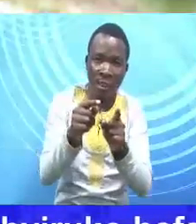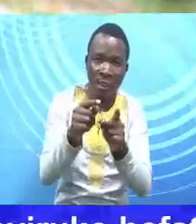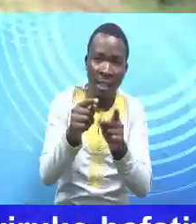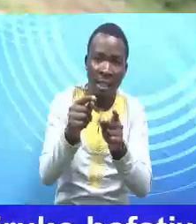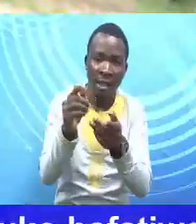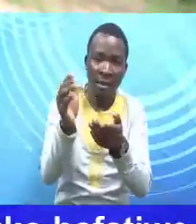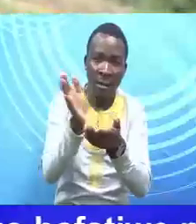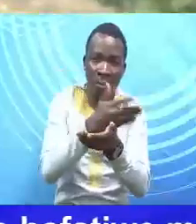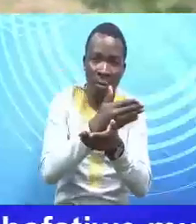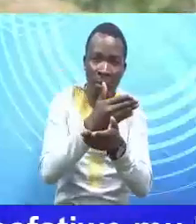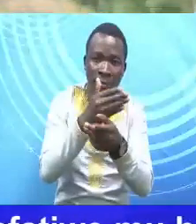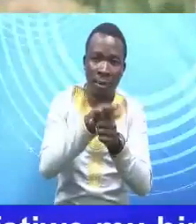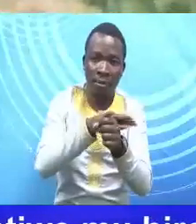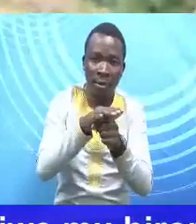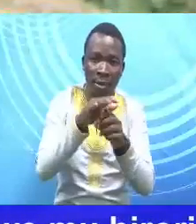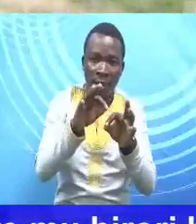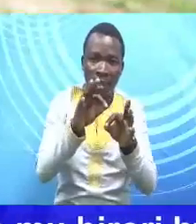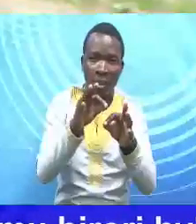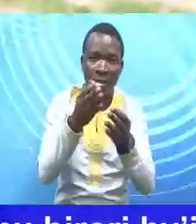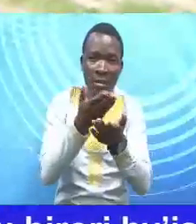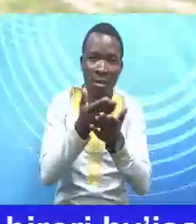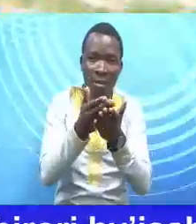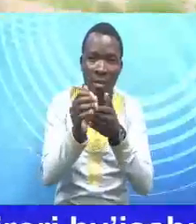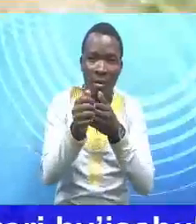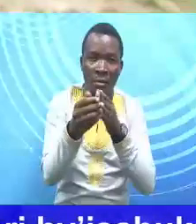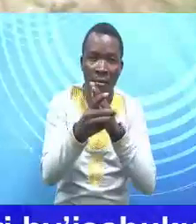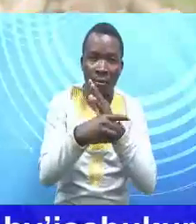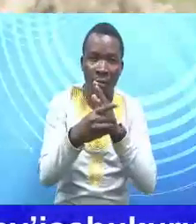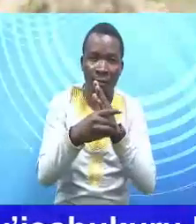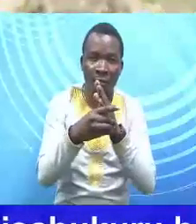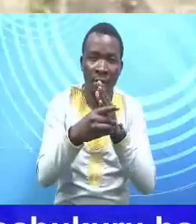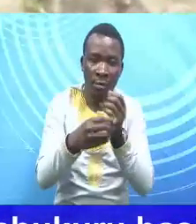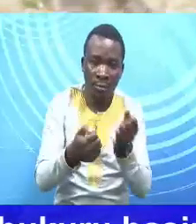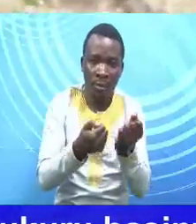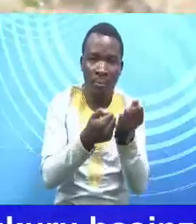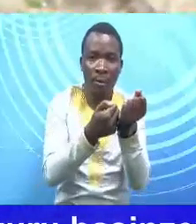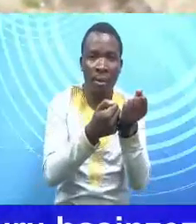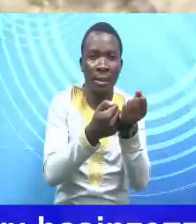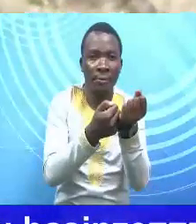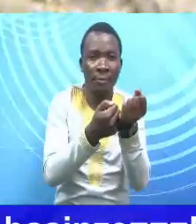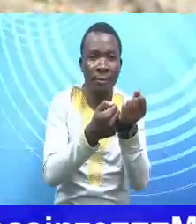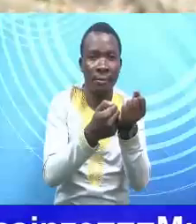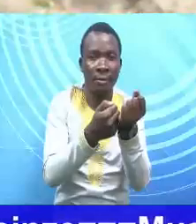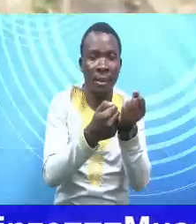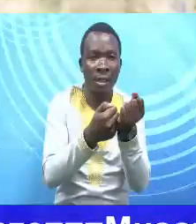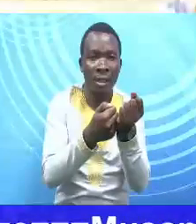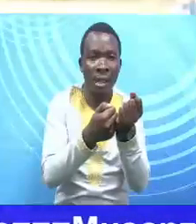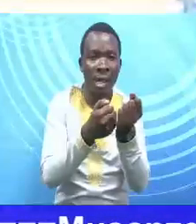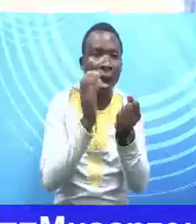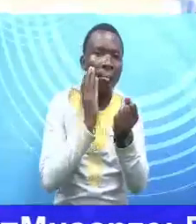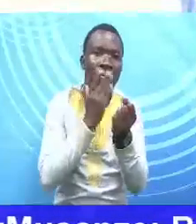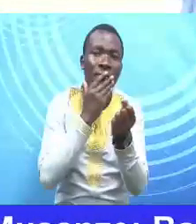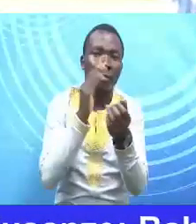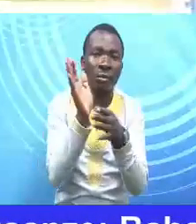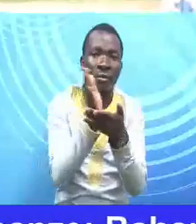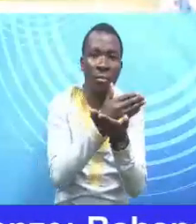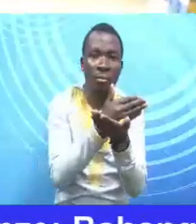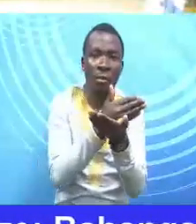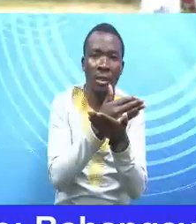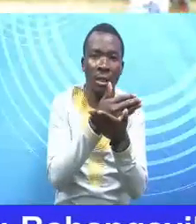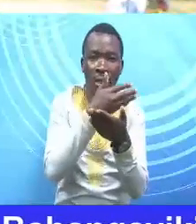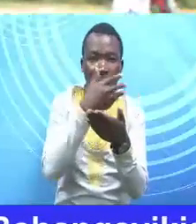hariya rwose. Turasaba ubuyobozi bw'akarere bwadutera ingabo mu bitugu tukaba ayo mazi bakaba bayakuramo. Byiza bibaye byiza iki